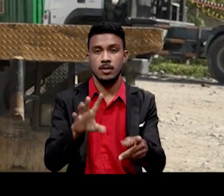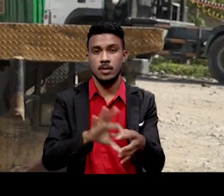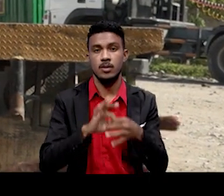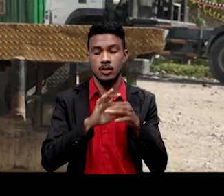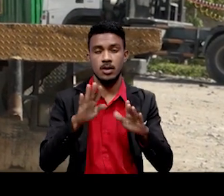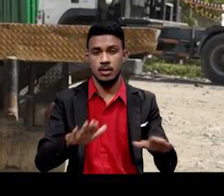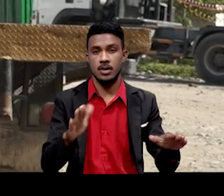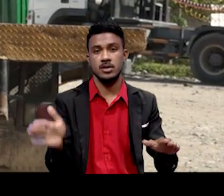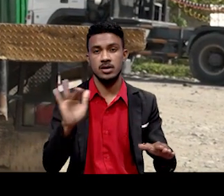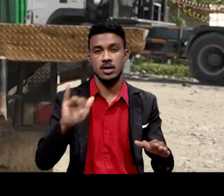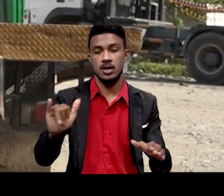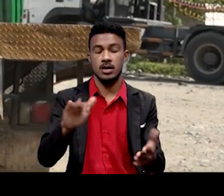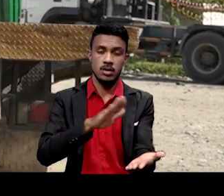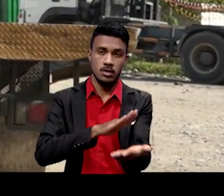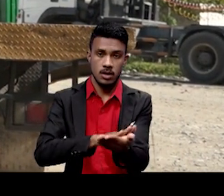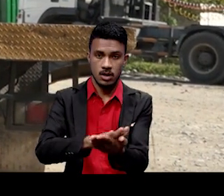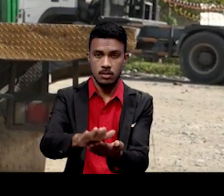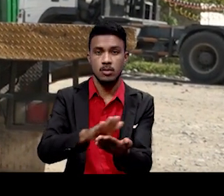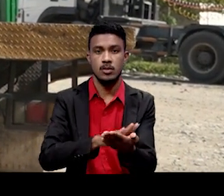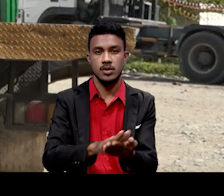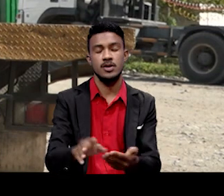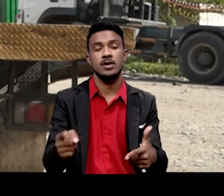serisu komesa hamos, y después